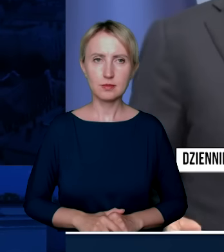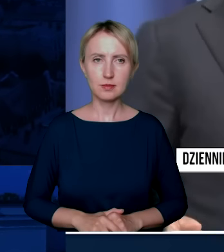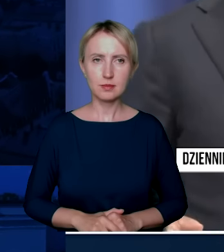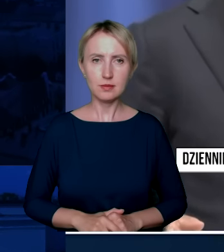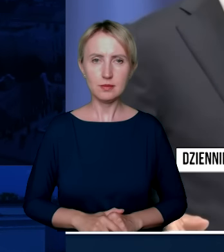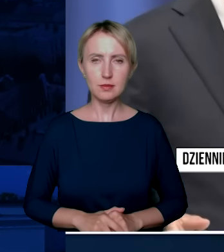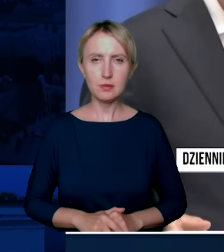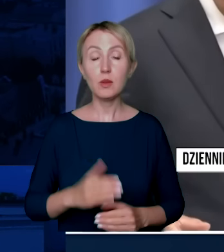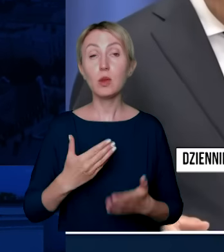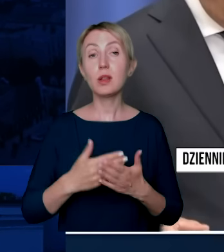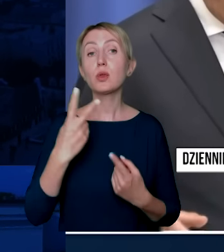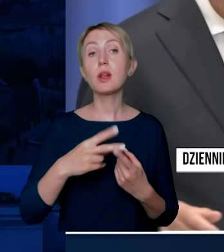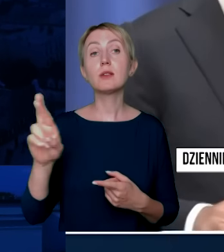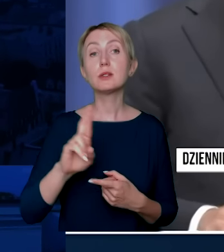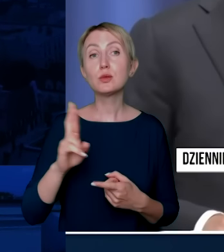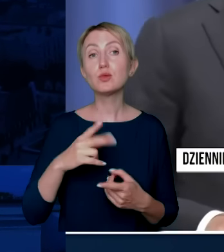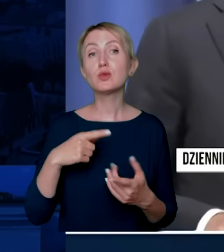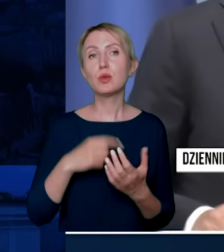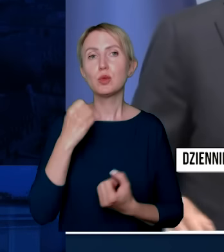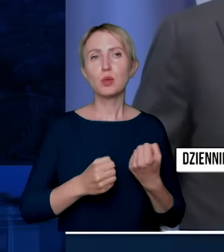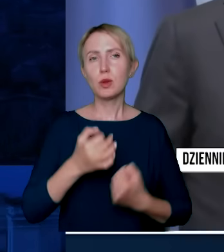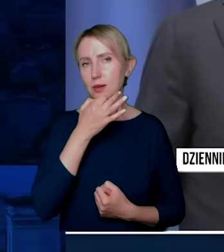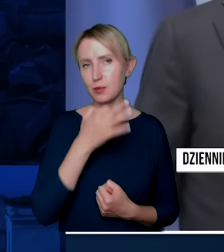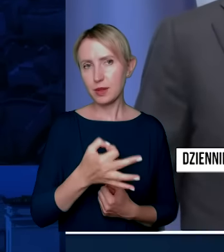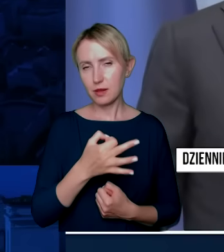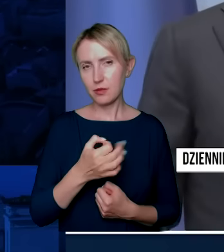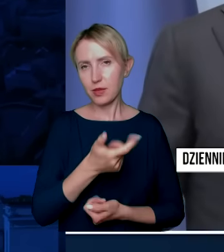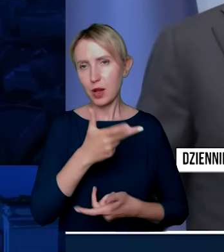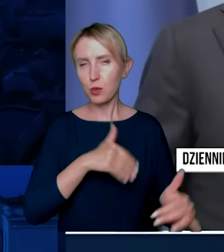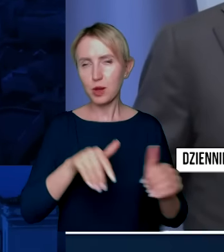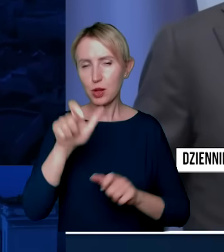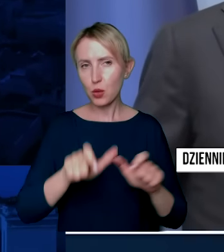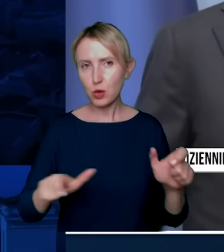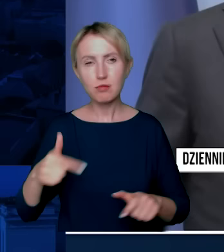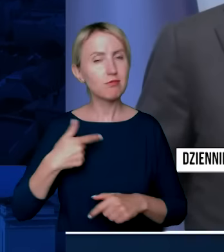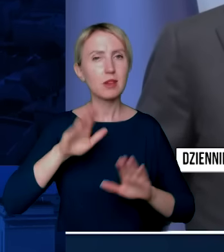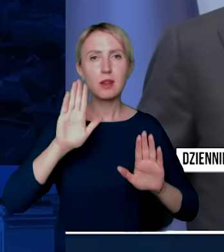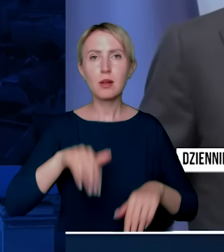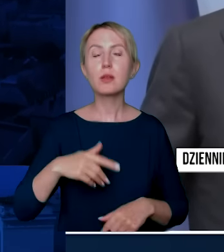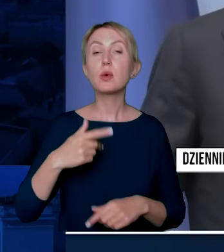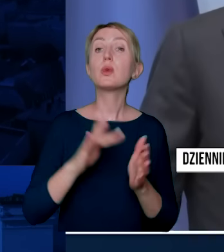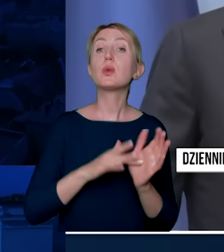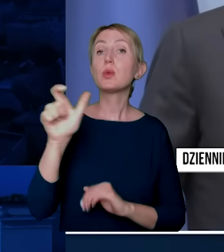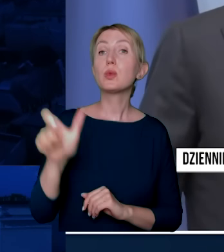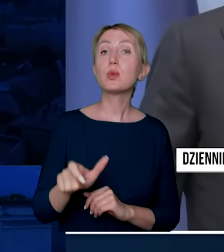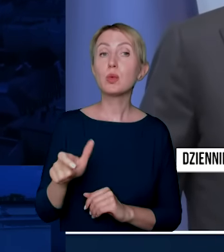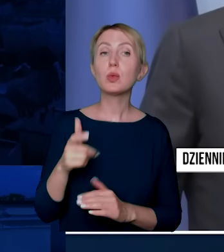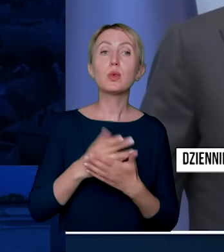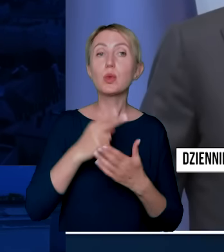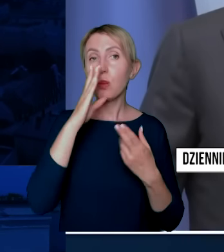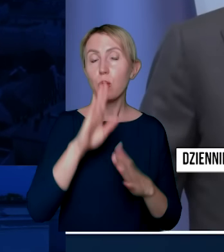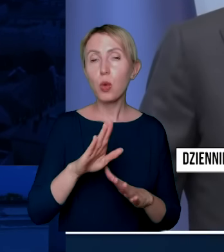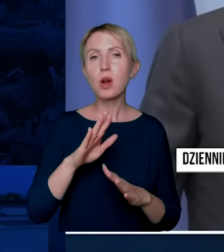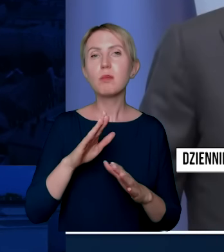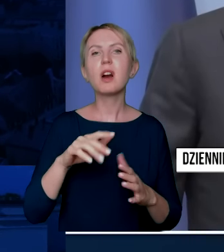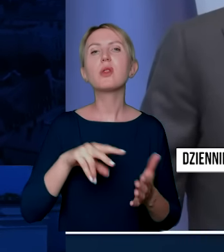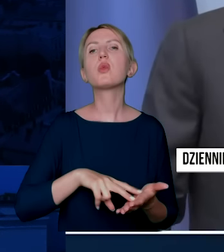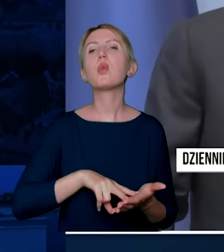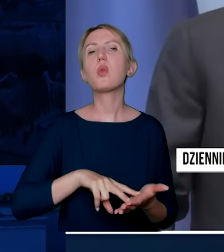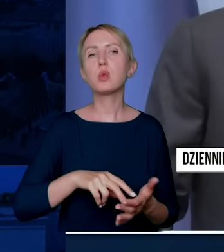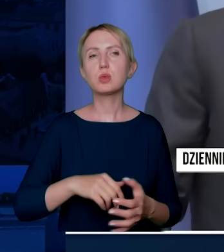Telewizja Republika, żeby zadawała trudne pytanie w imieniu milionów Polaków. My się nie damy, a Donald Tusk tylko pokazuje, jakim jest tchórzem tak naprawdę,